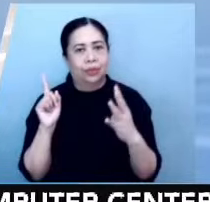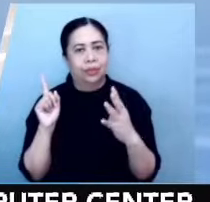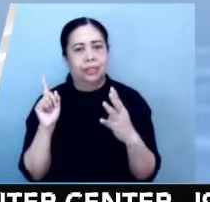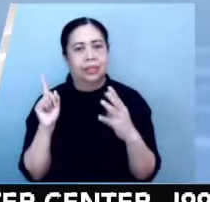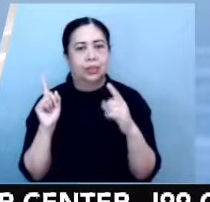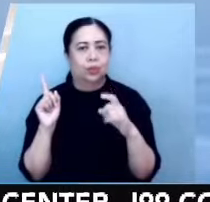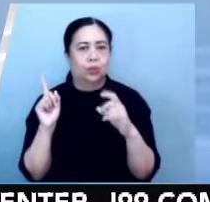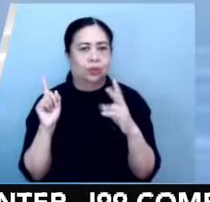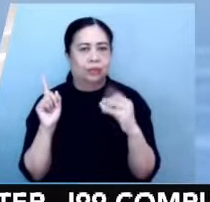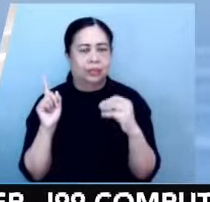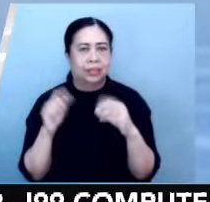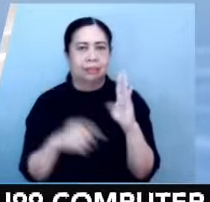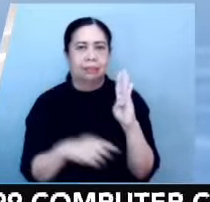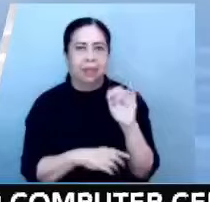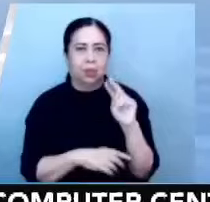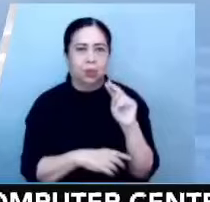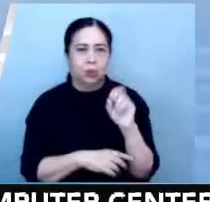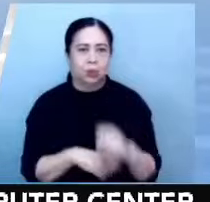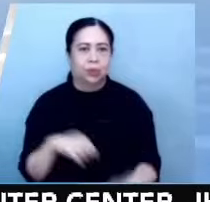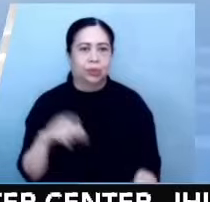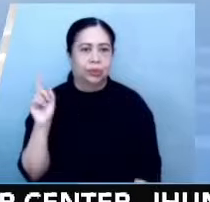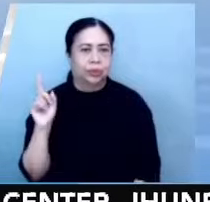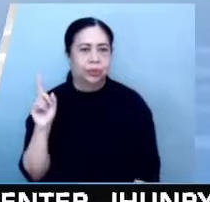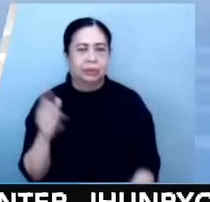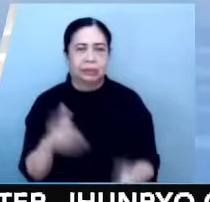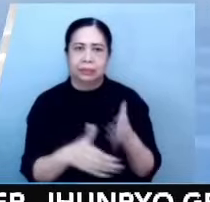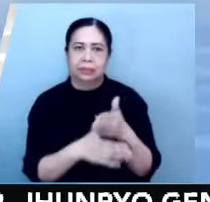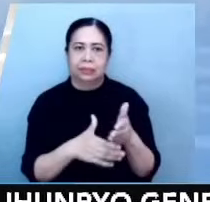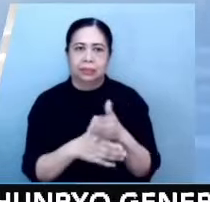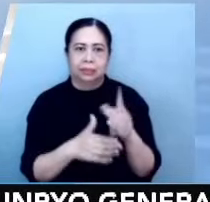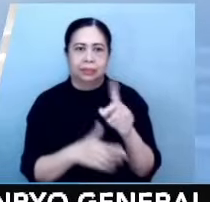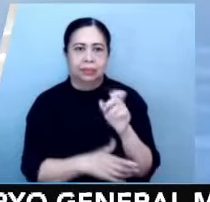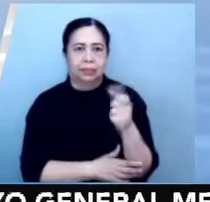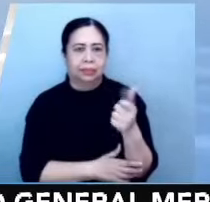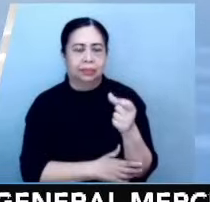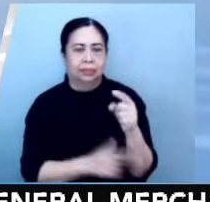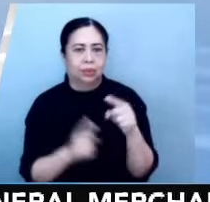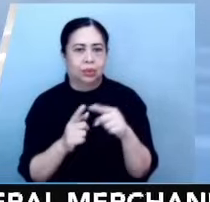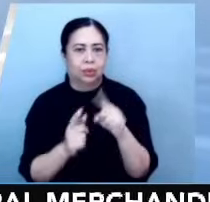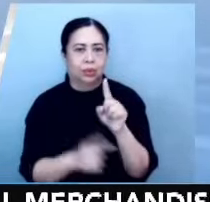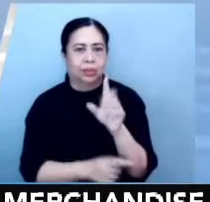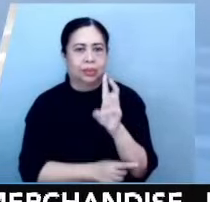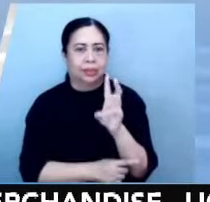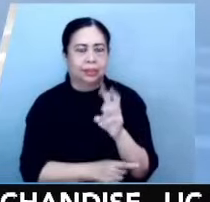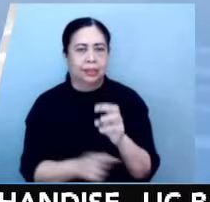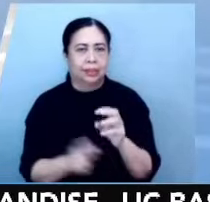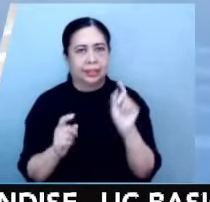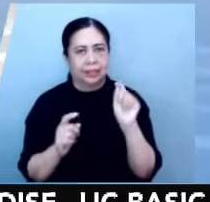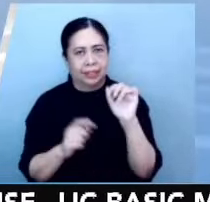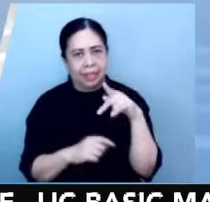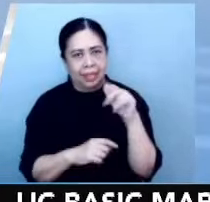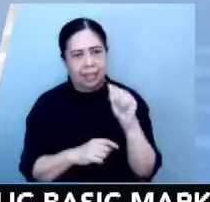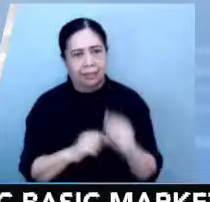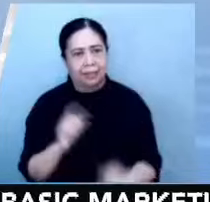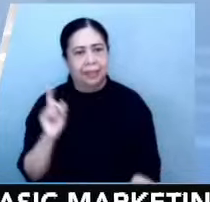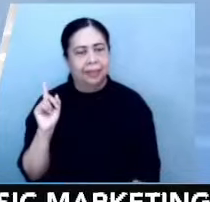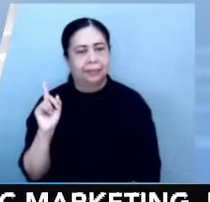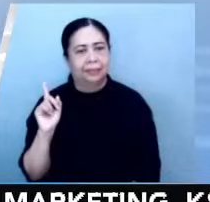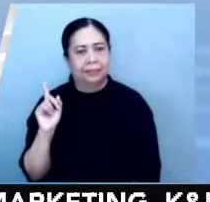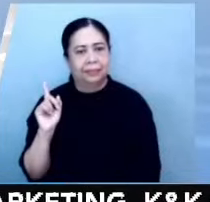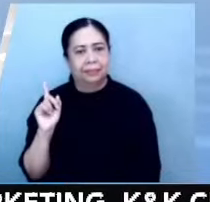ang kada kilo ng bangus. Naglalaro naman sa 110 hanggang 160 pesos ang kada kilo ng presyo ng